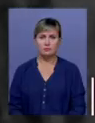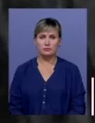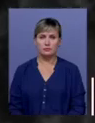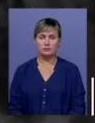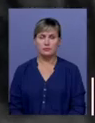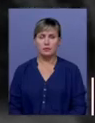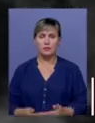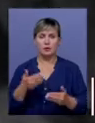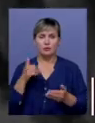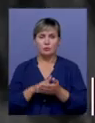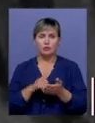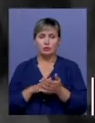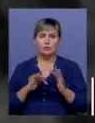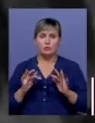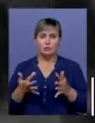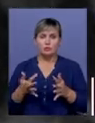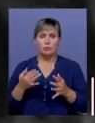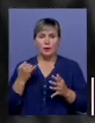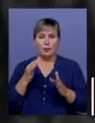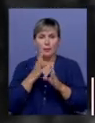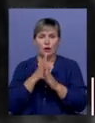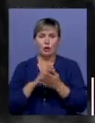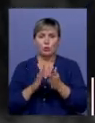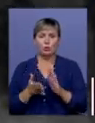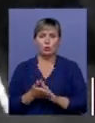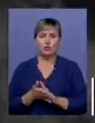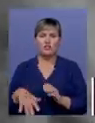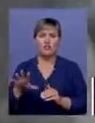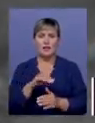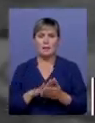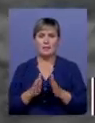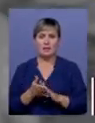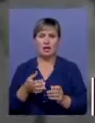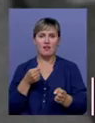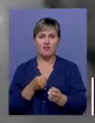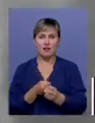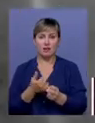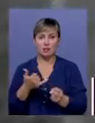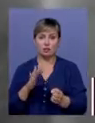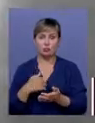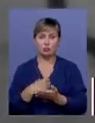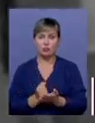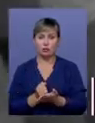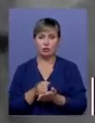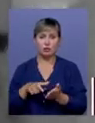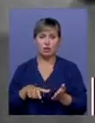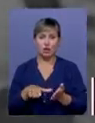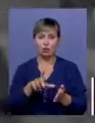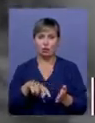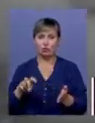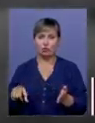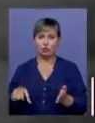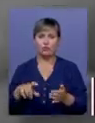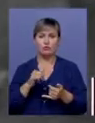предварительная причина происшествия плохие погодные условия от все обстоятельства аварии пытаются установить дорожные инспекторы всего